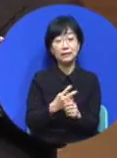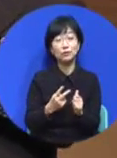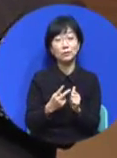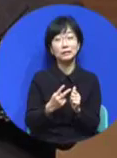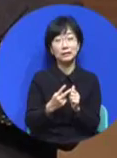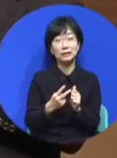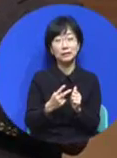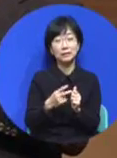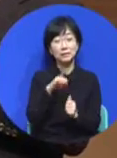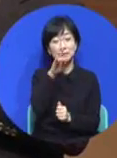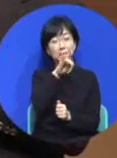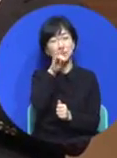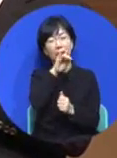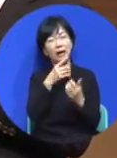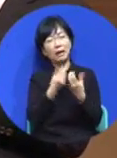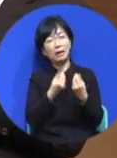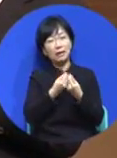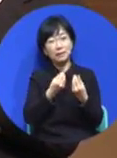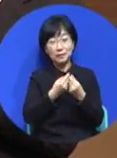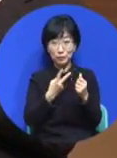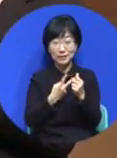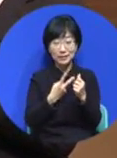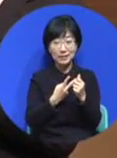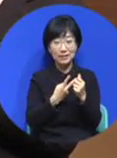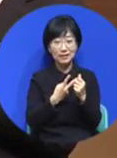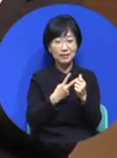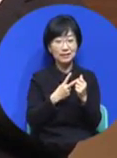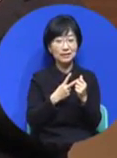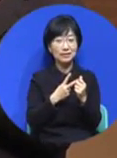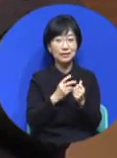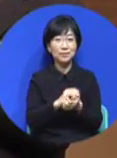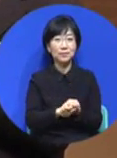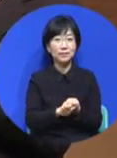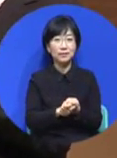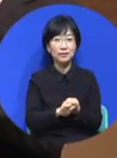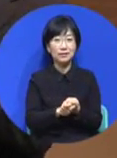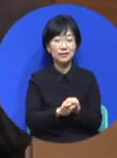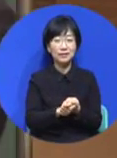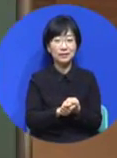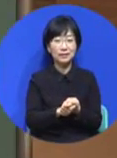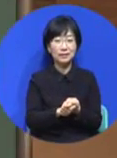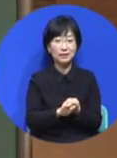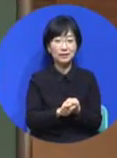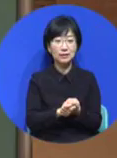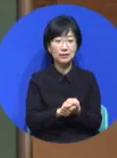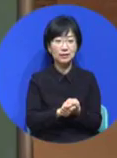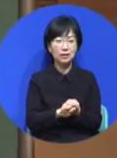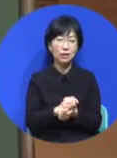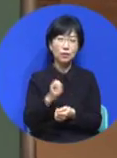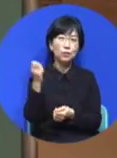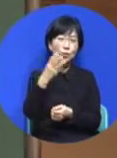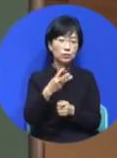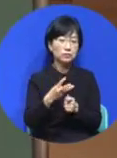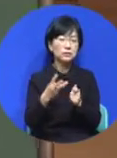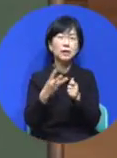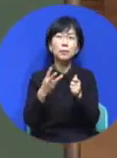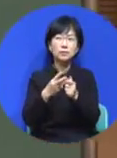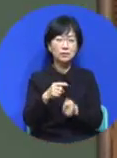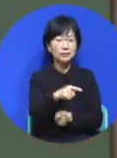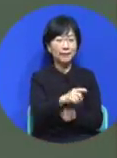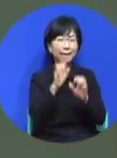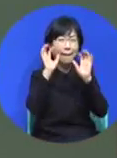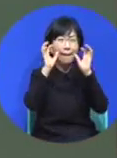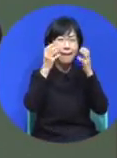그게 두 번째 이유라. That would be the second excuse. 근데 어릴 때 말이 지금 제가 다 커가지고 이제는 말을 안 듣는데 어떻게 죄를